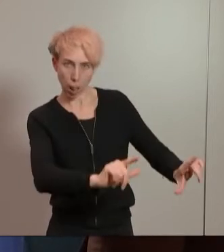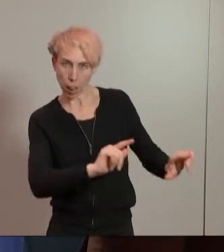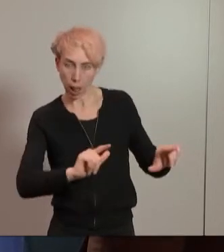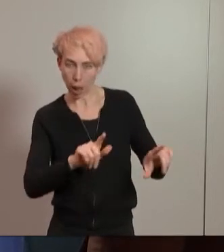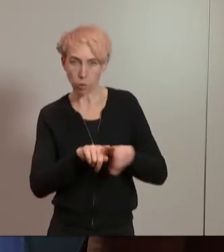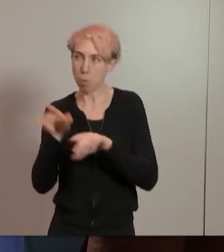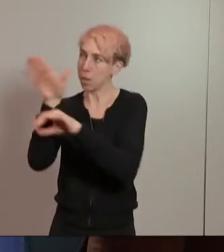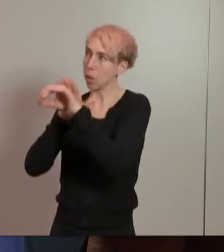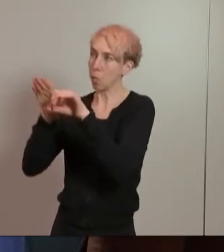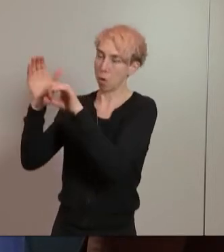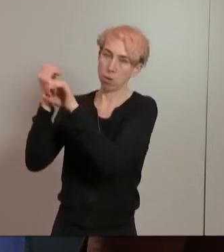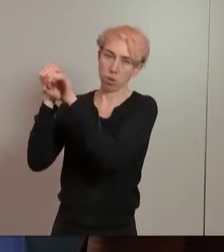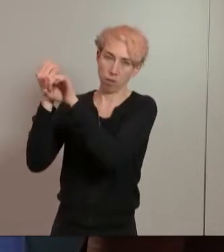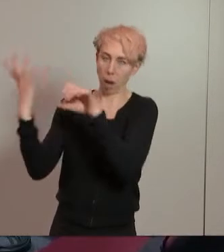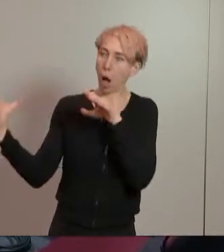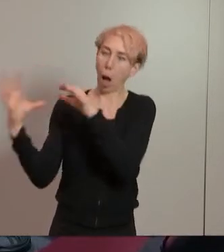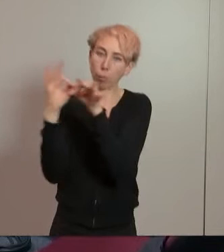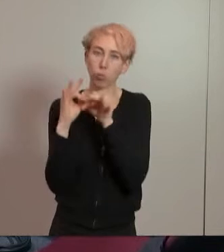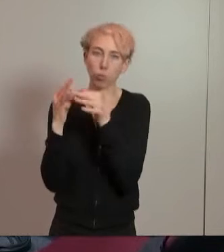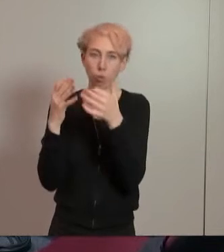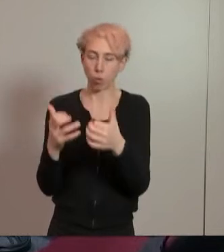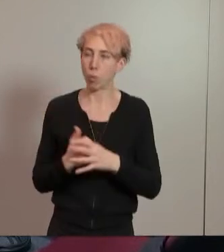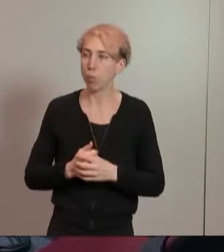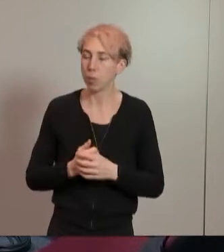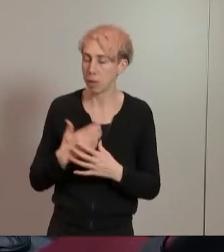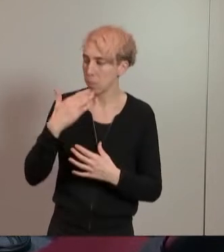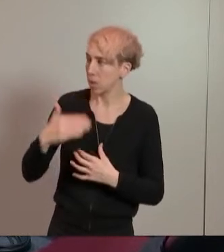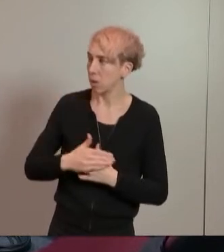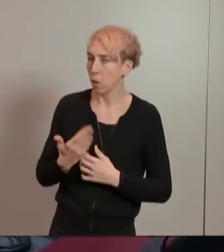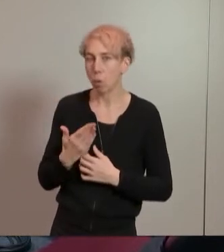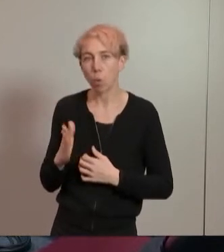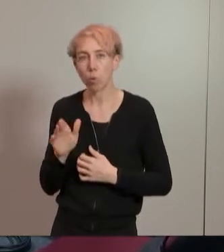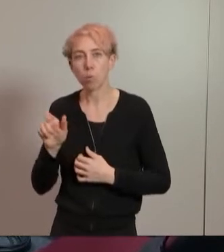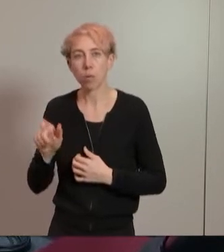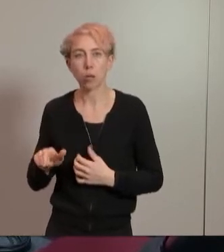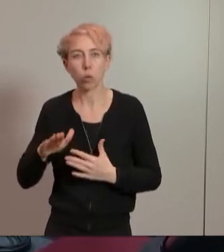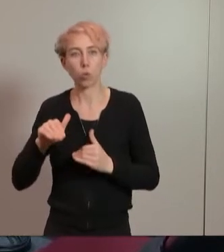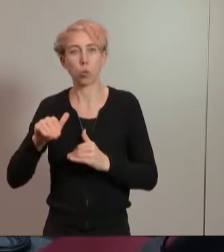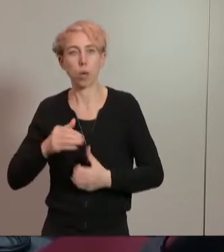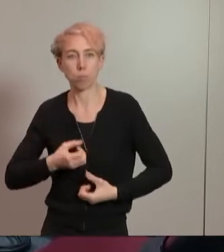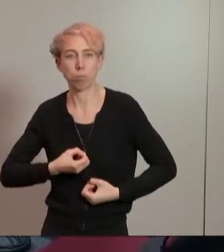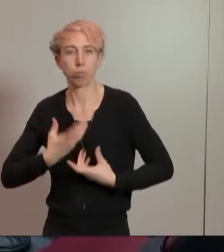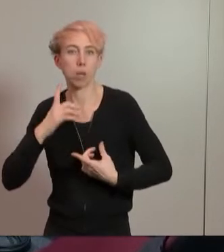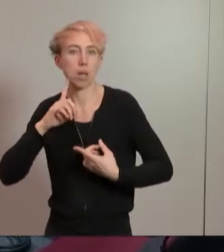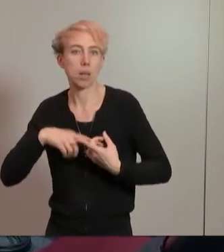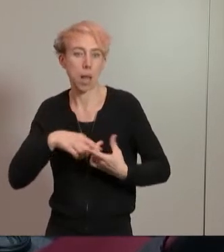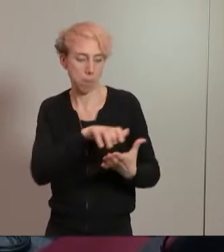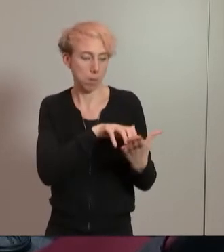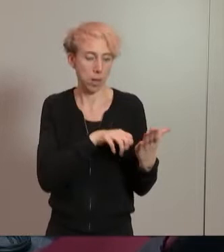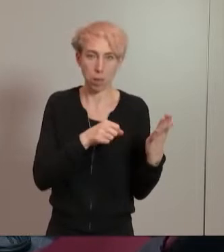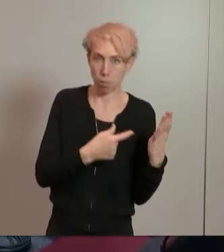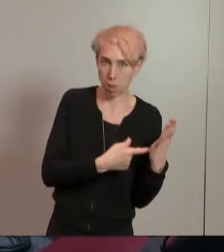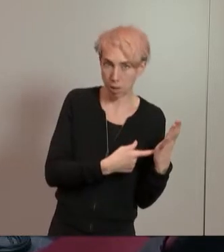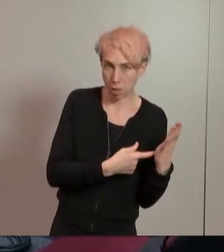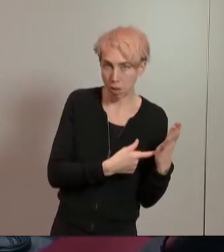Merci. Merci. Y a-t-il une autre intervention concernant cette délibération ? Non ?